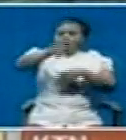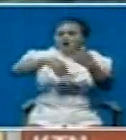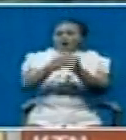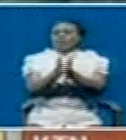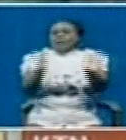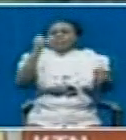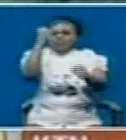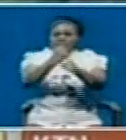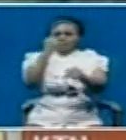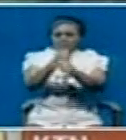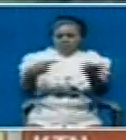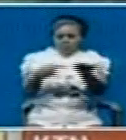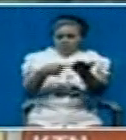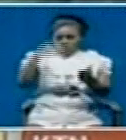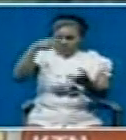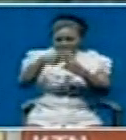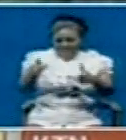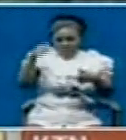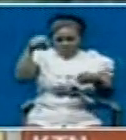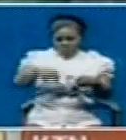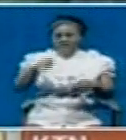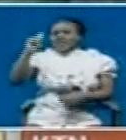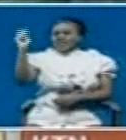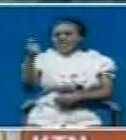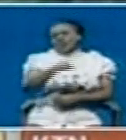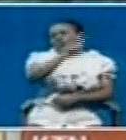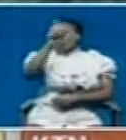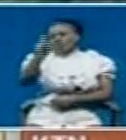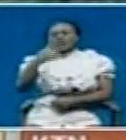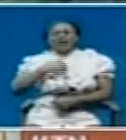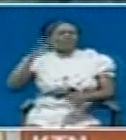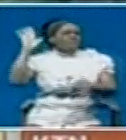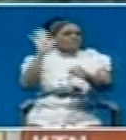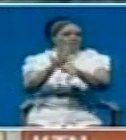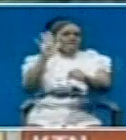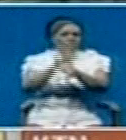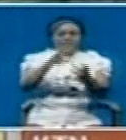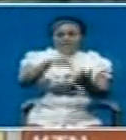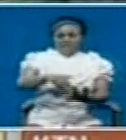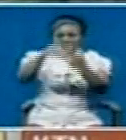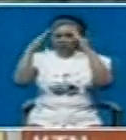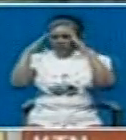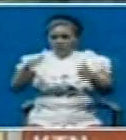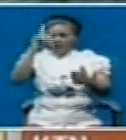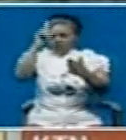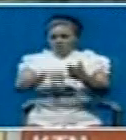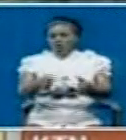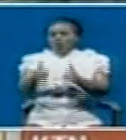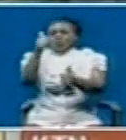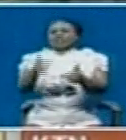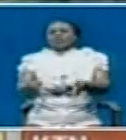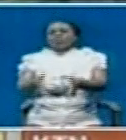kwa mfumo wa dijitali ukianza rasmi hii leo, Wakenya wanajiuliza maswali chungu nzima, hasa ikizingatiwa mbinu